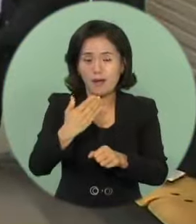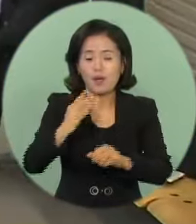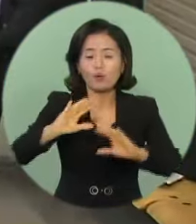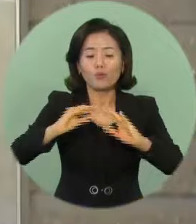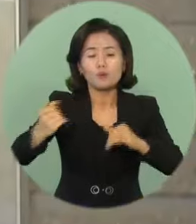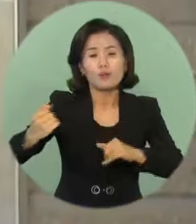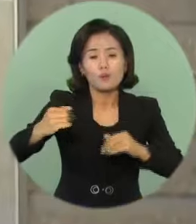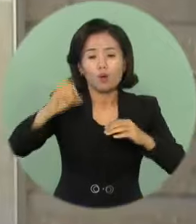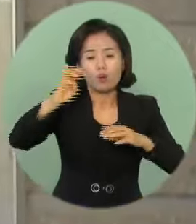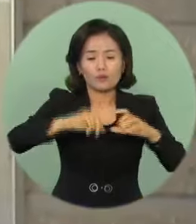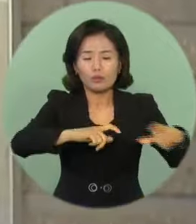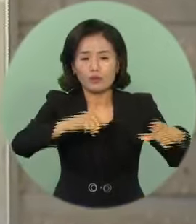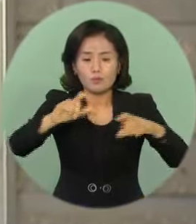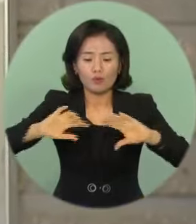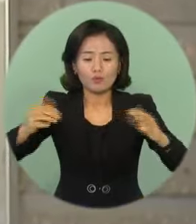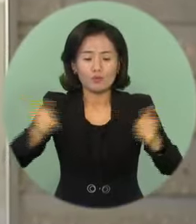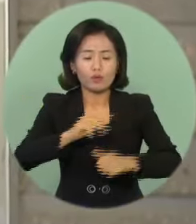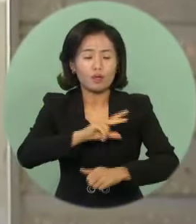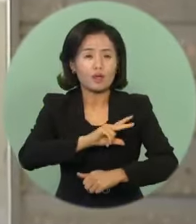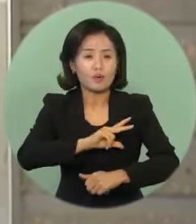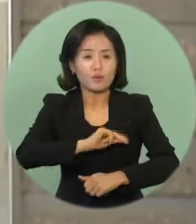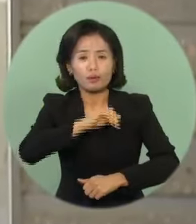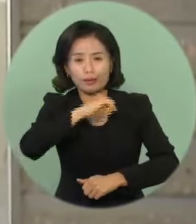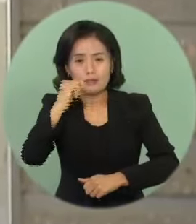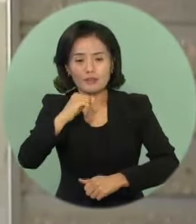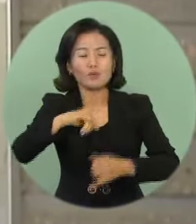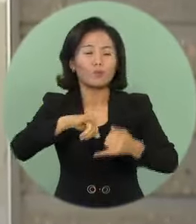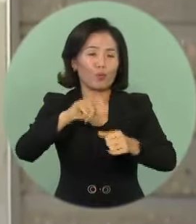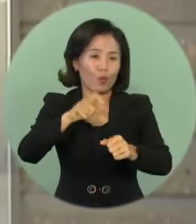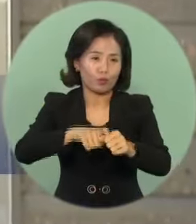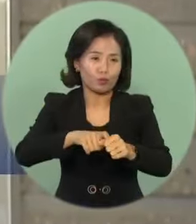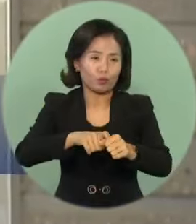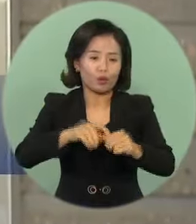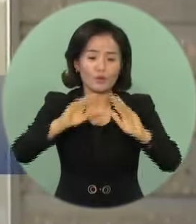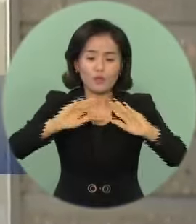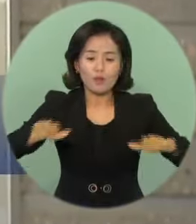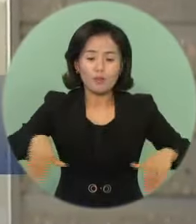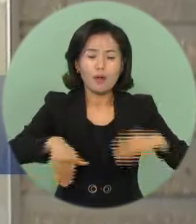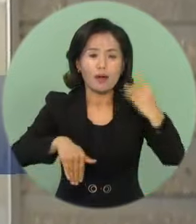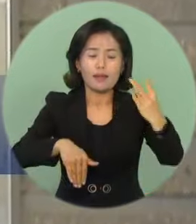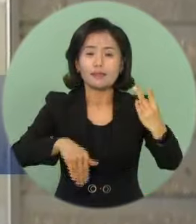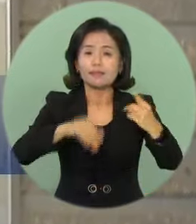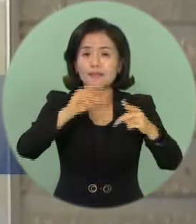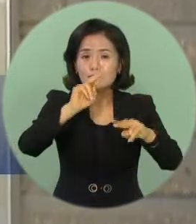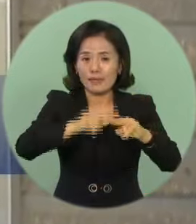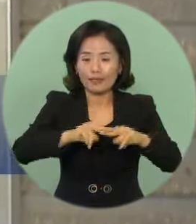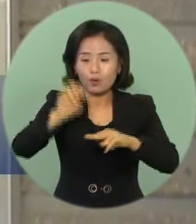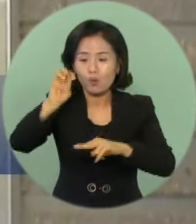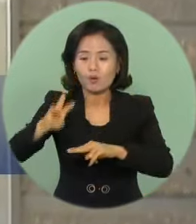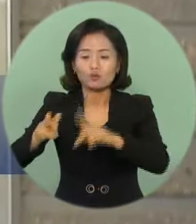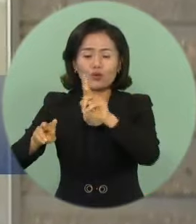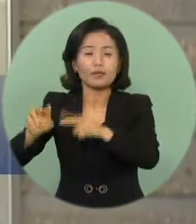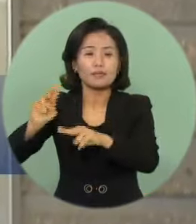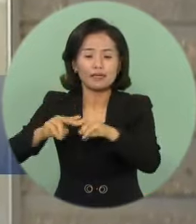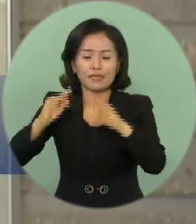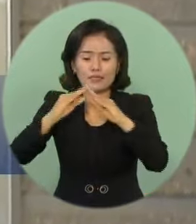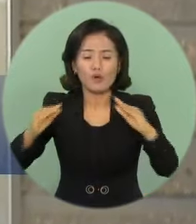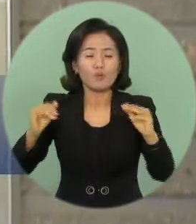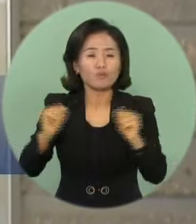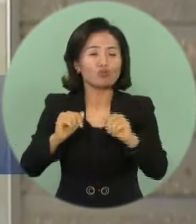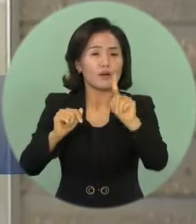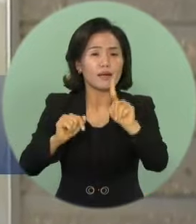임은 광주전남 지역구 국회의원 당선이 목표입니다 남한석 주한석 전북